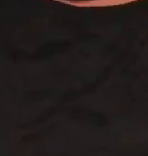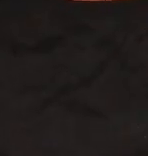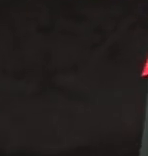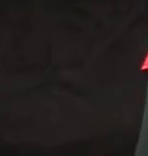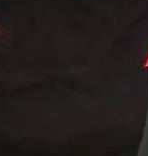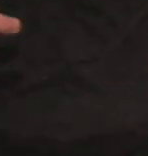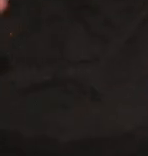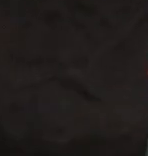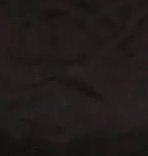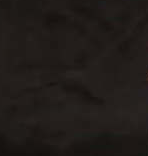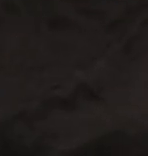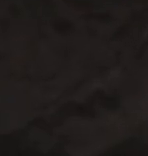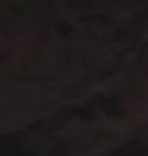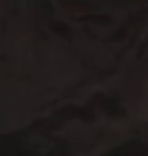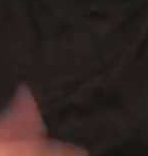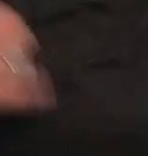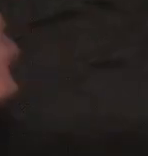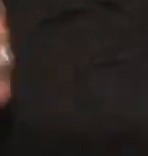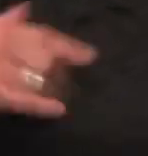Ich möchte auch darauf hinweisen,